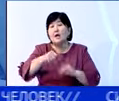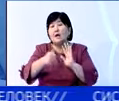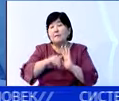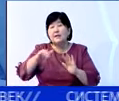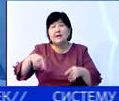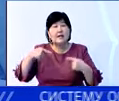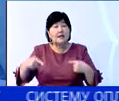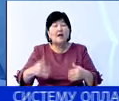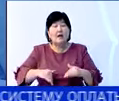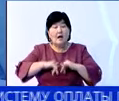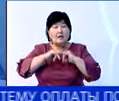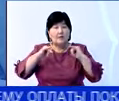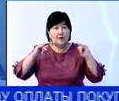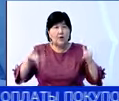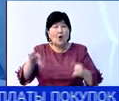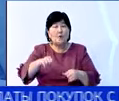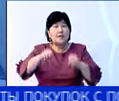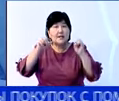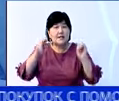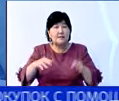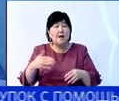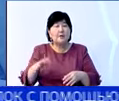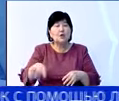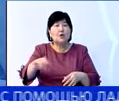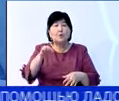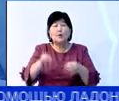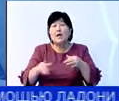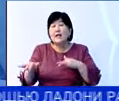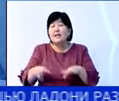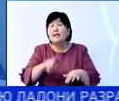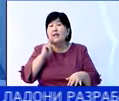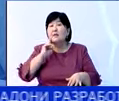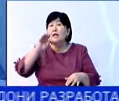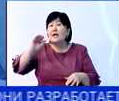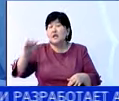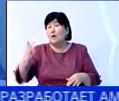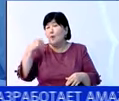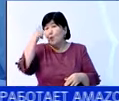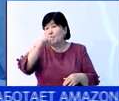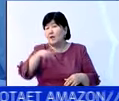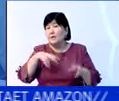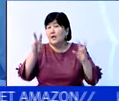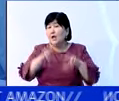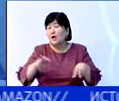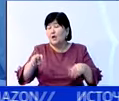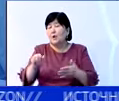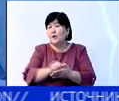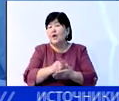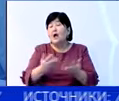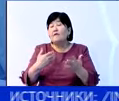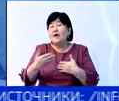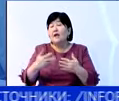иная, отмечен рост. В областном специализированном межрайонном суде по делам несовершеннолетних в прошлом году были рассмотрены материалы в